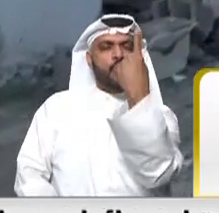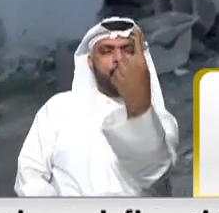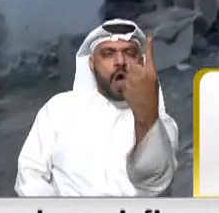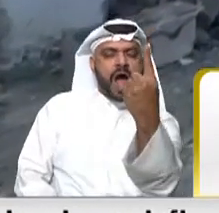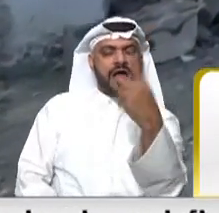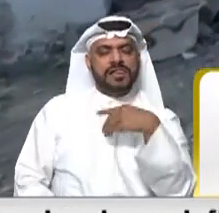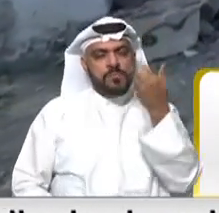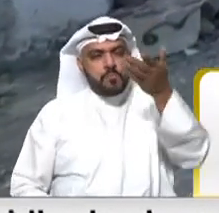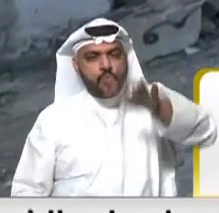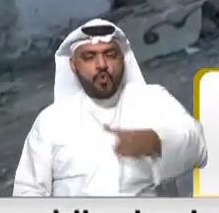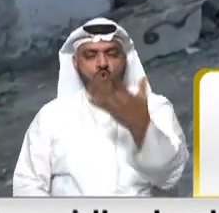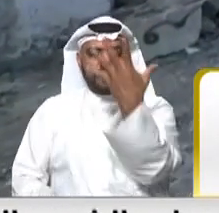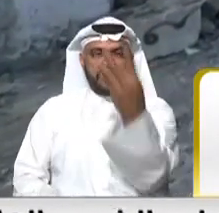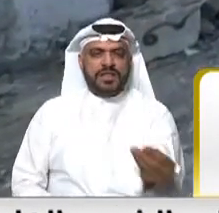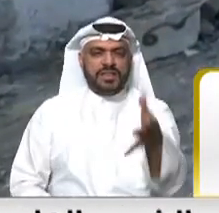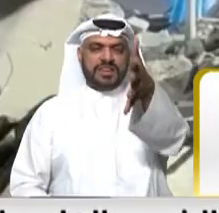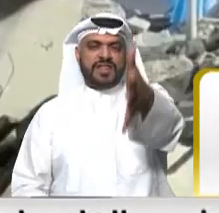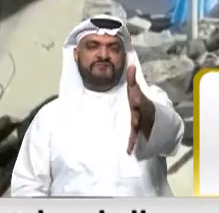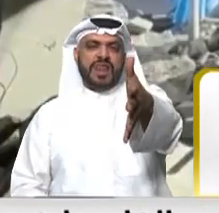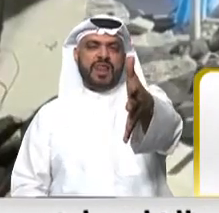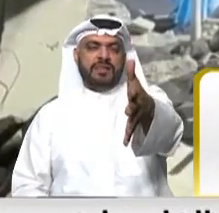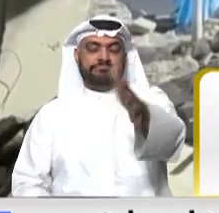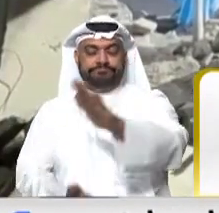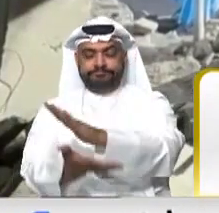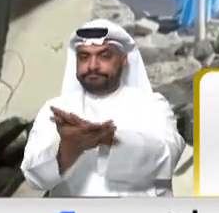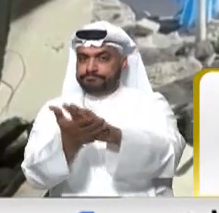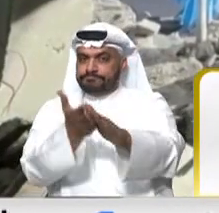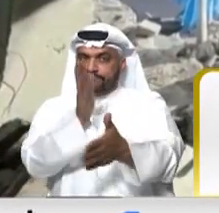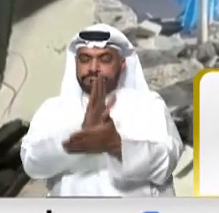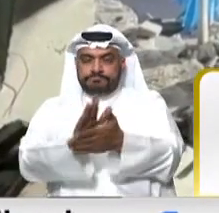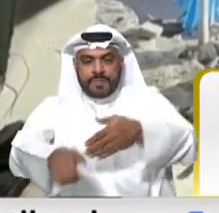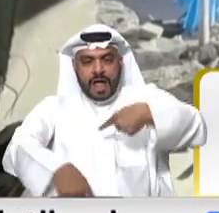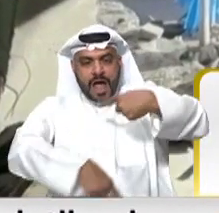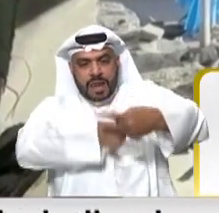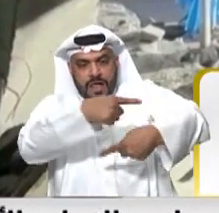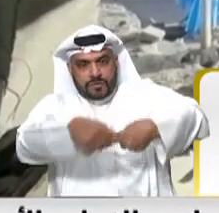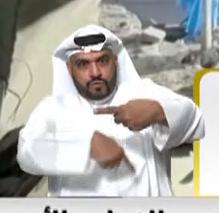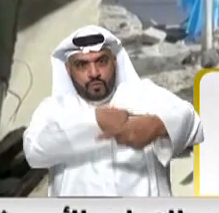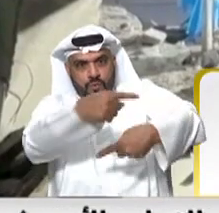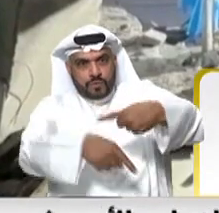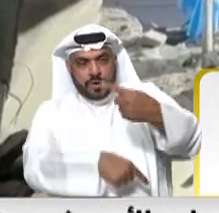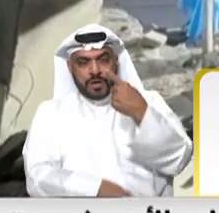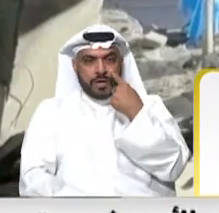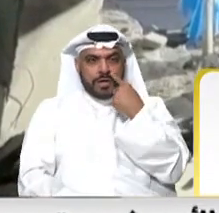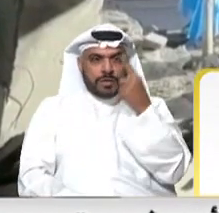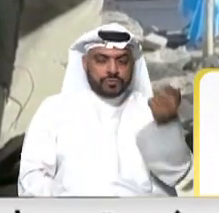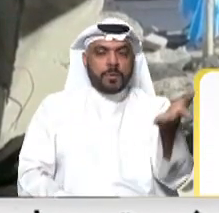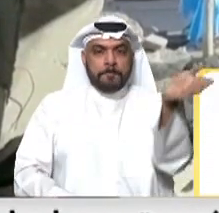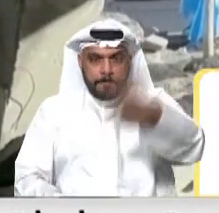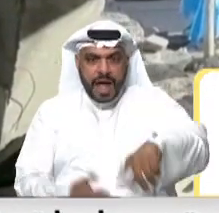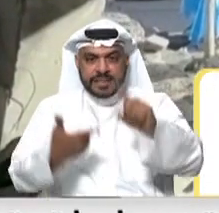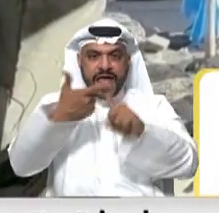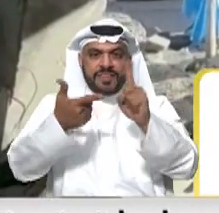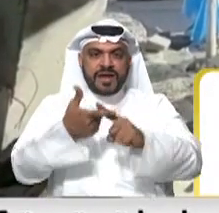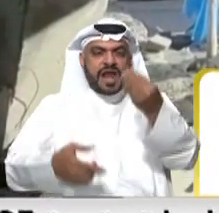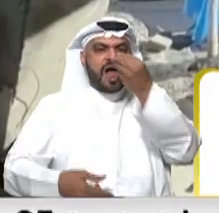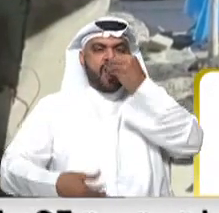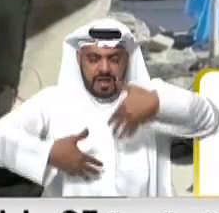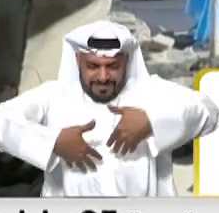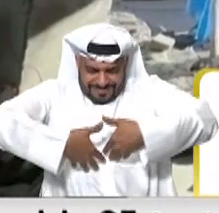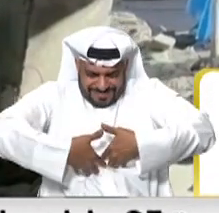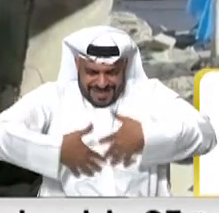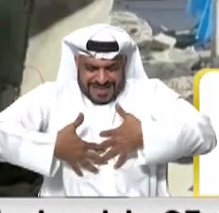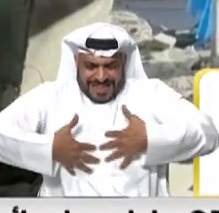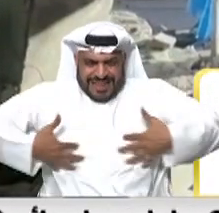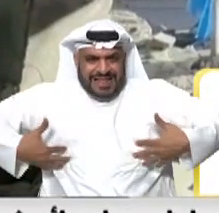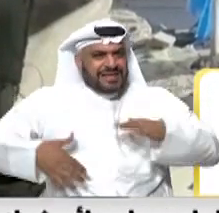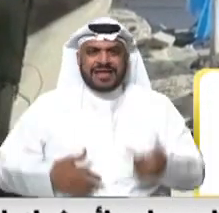غزه هو الامل الاخير المتبقي كما تسبب سوء التغذيه في وفاه اكثر من 30 طفلا خلال الاسابيع